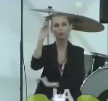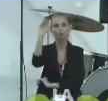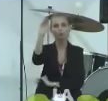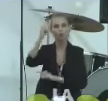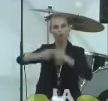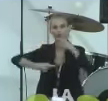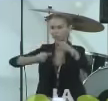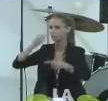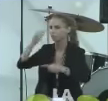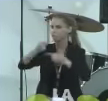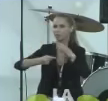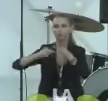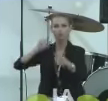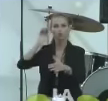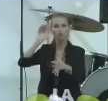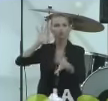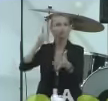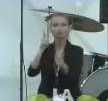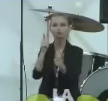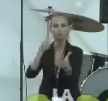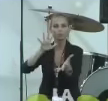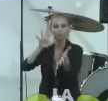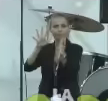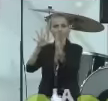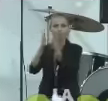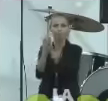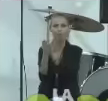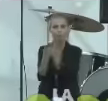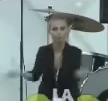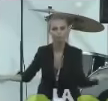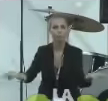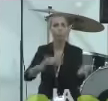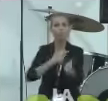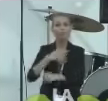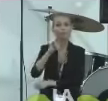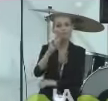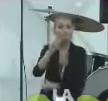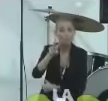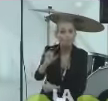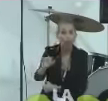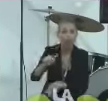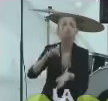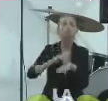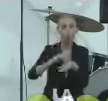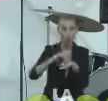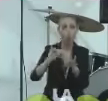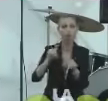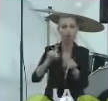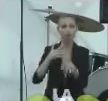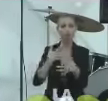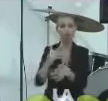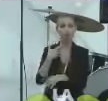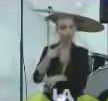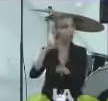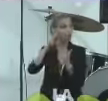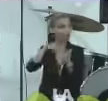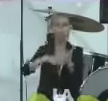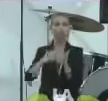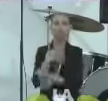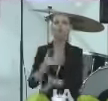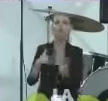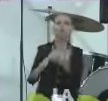prossima generazione, signori. Non è vero che non toccherà l'IVA, se volete io ve lo leggo.